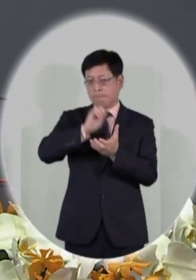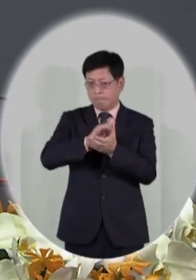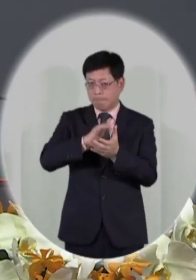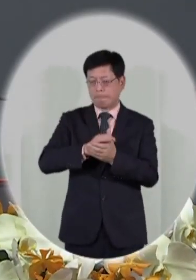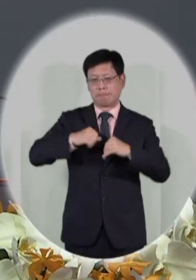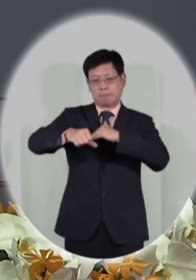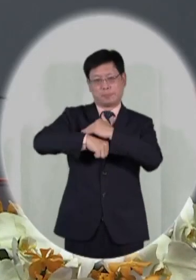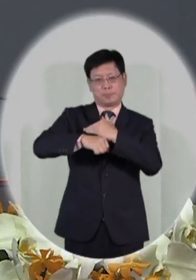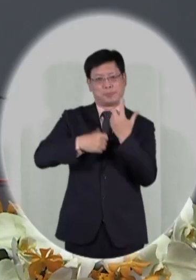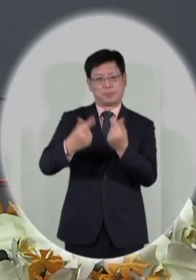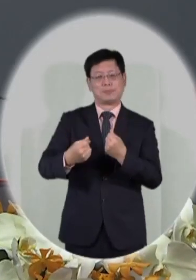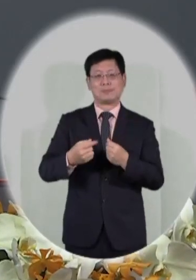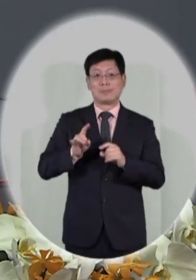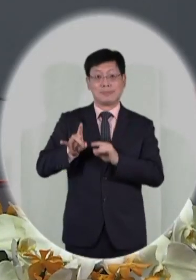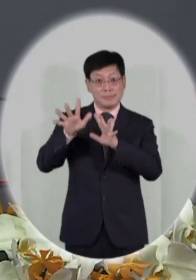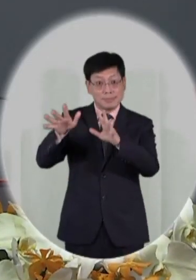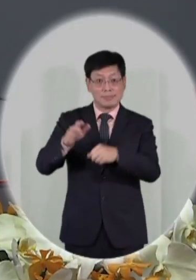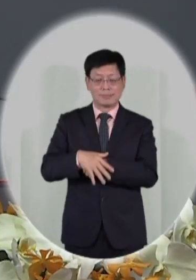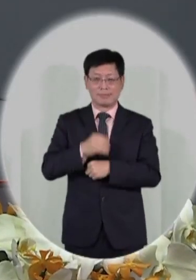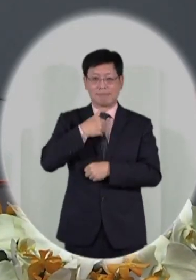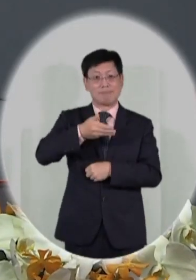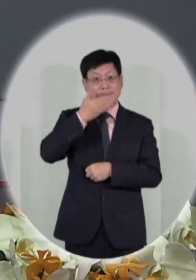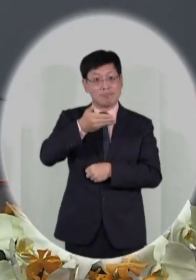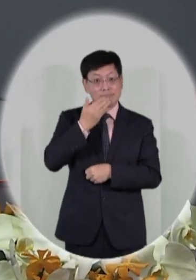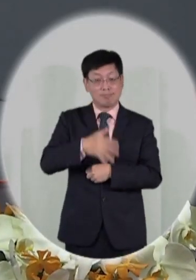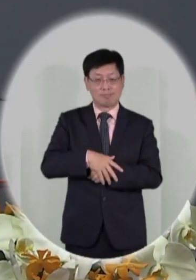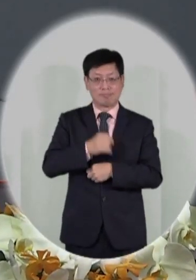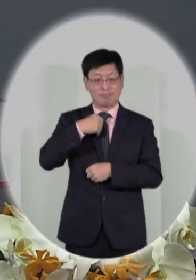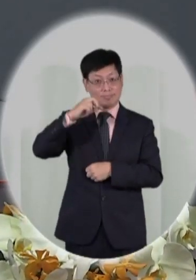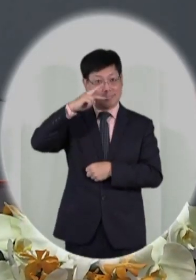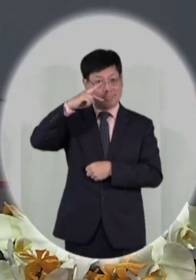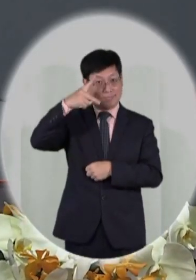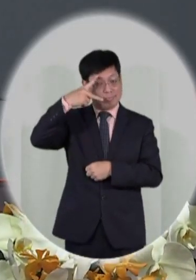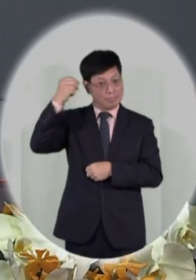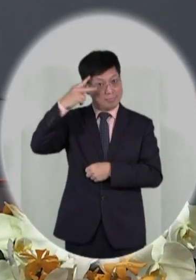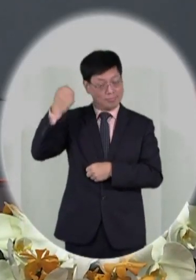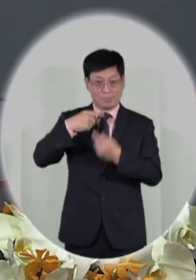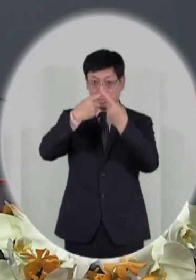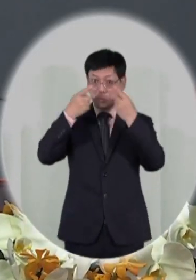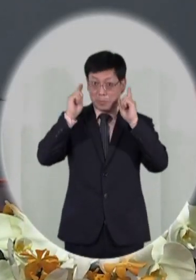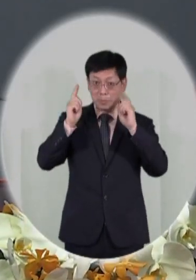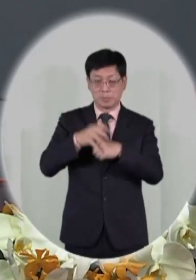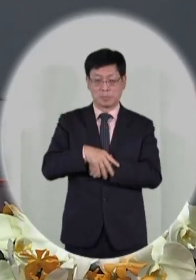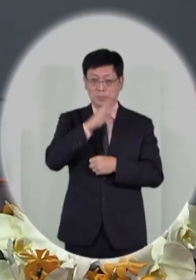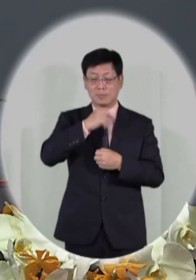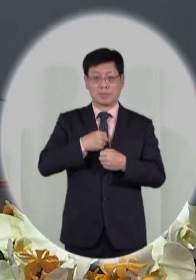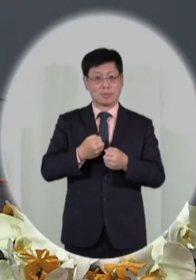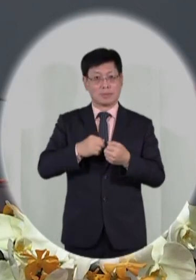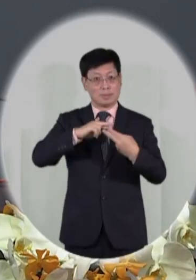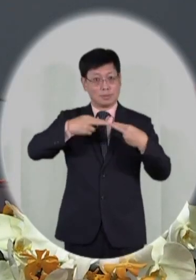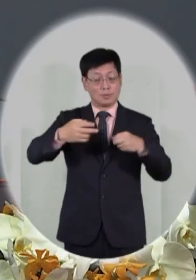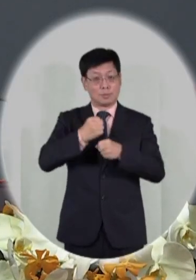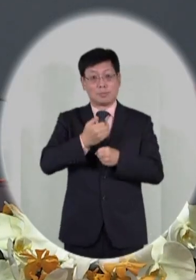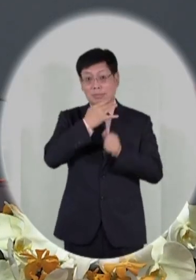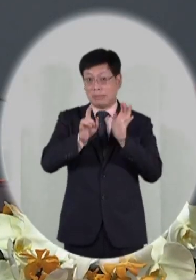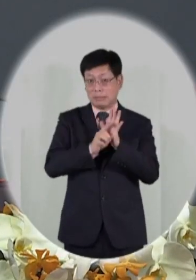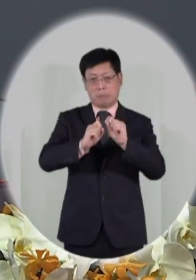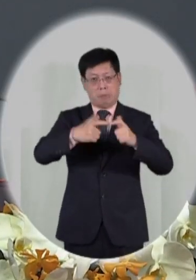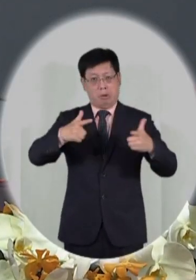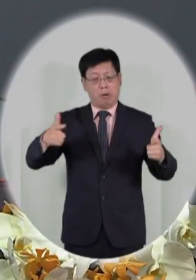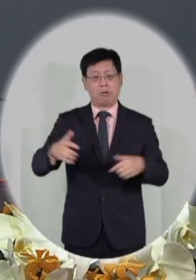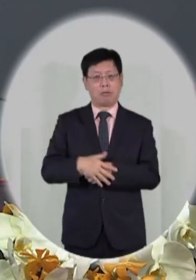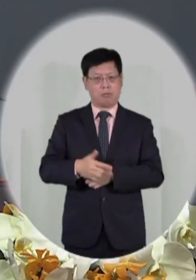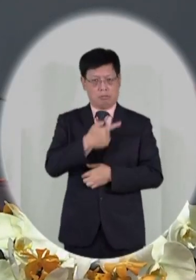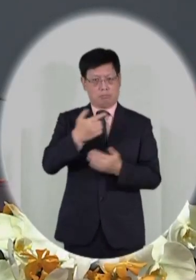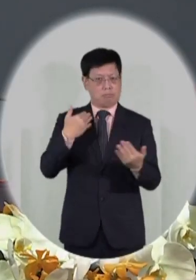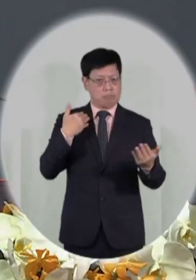友。澳洲、捷克、立陶宛、斯洛伐克、索马利兰等国家也都以具